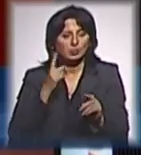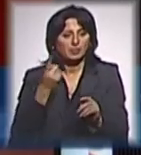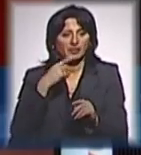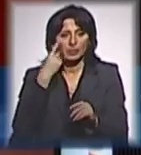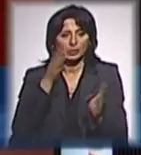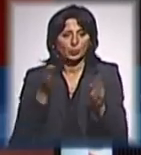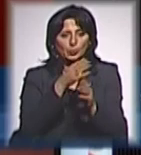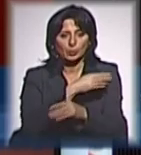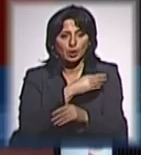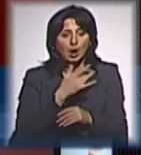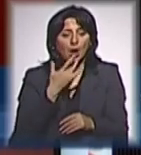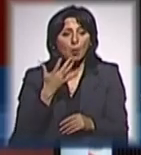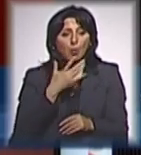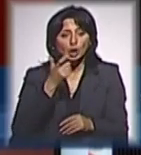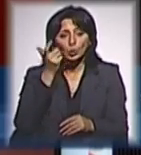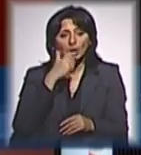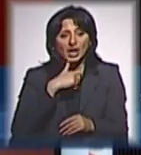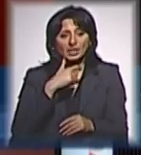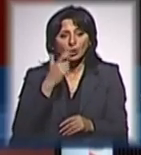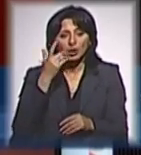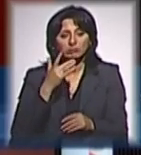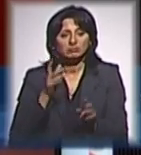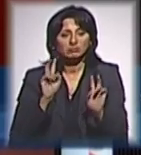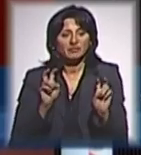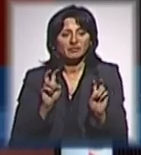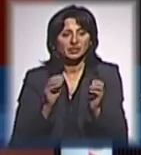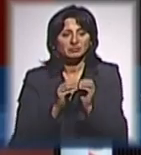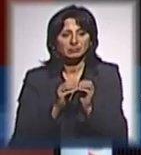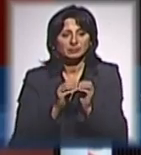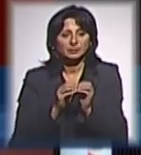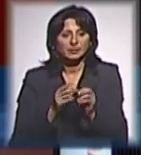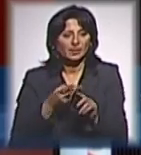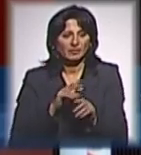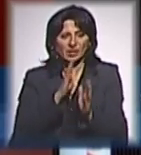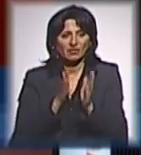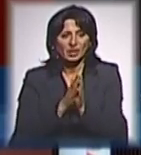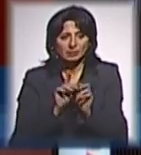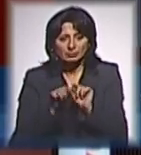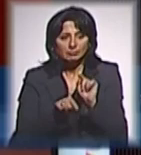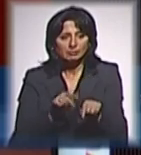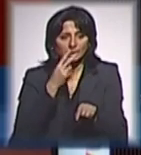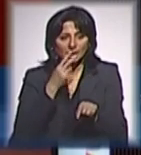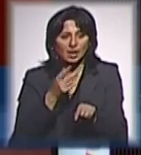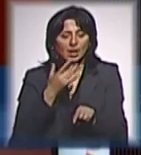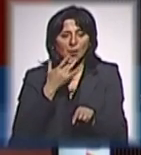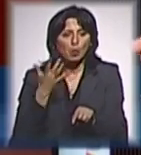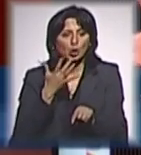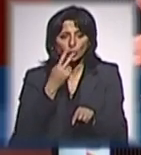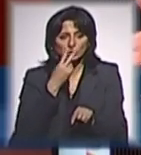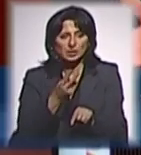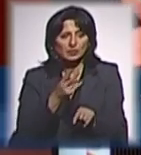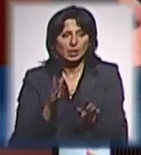პირველი პირები, მაგრამ პოლიტიკური ელიტას და პოლიტიკური სისტემას დარჩა უცვლელი. დღეს ამას ყველა ფეხის ნაბიჯზე გაიგონებ, არა პოლიტიკოსებისაგან,